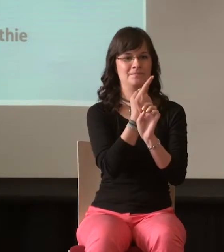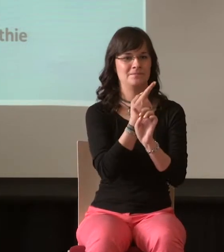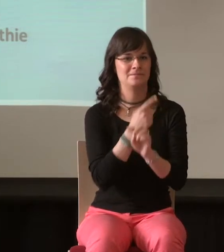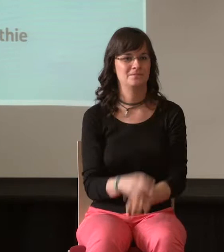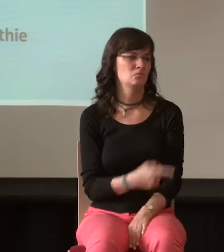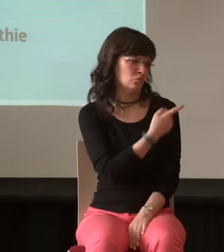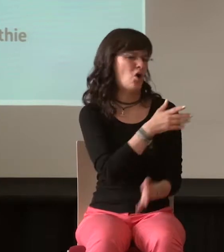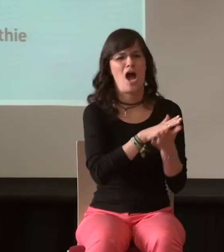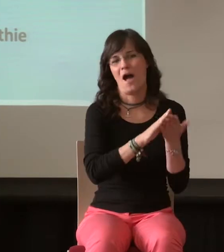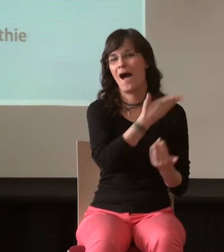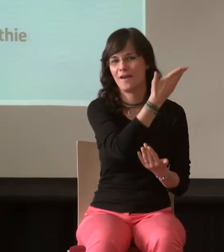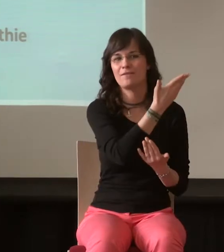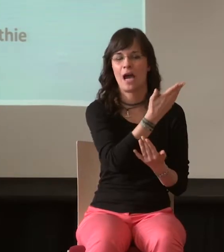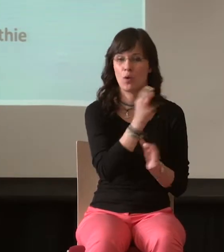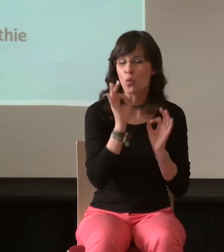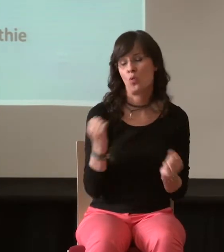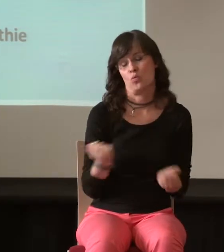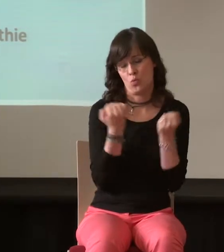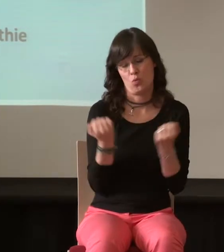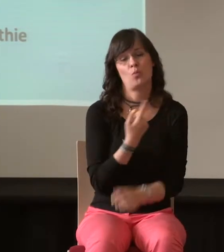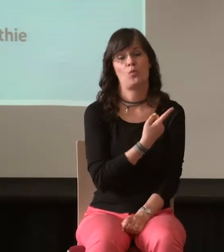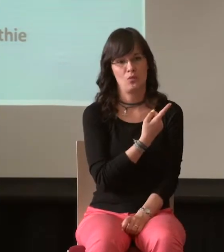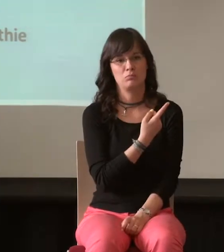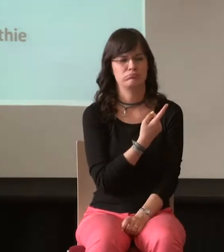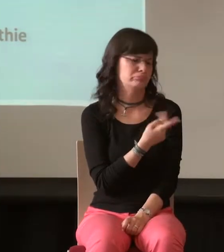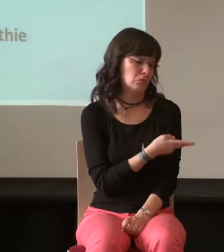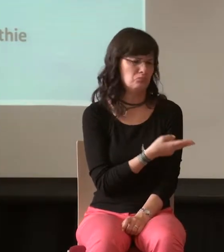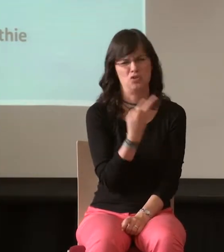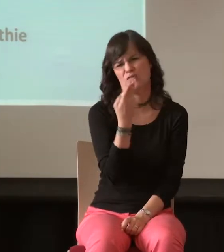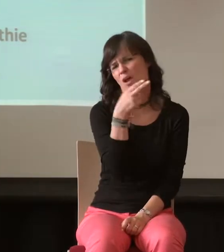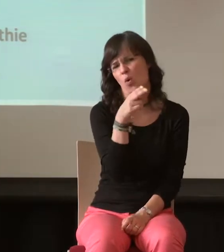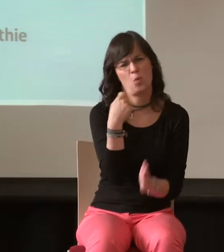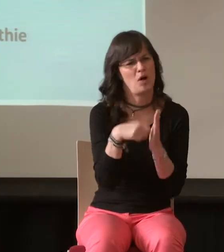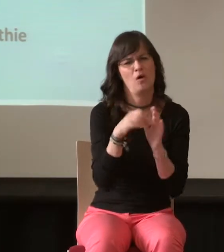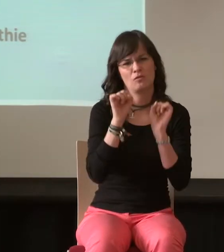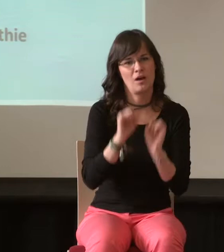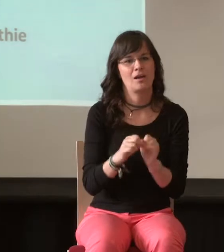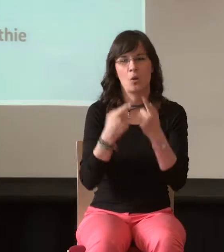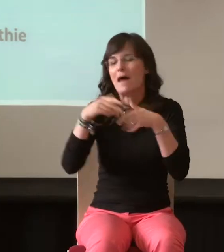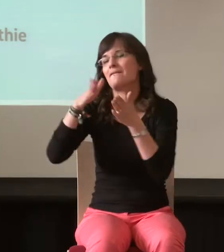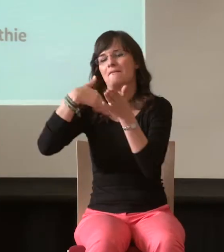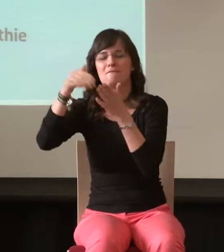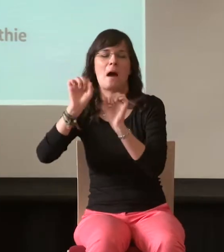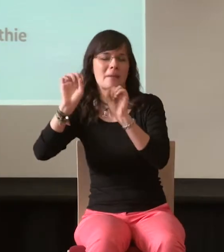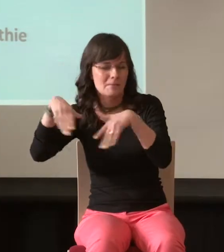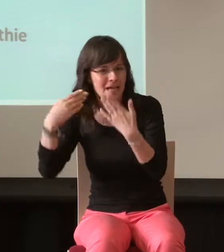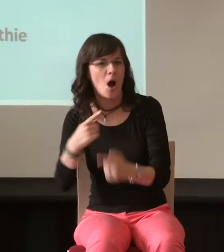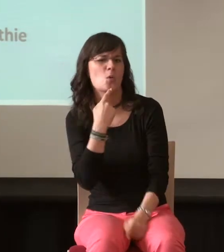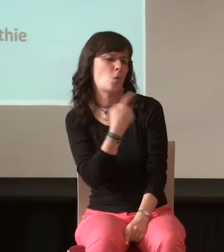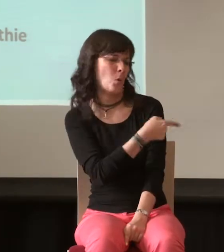ganz einfach und effizient, Igelball, kostet glaube ich zwei Euro, gibt es auch in anderen Farben, wenn sie auf Rot nicht stehen,